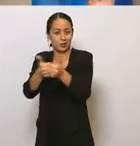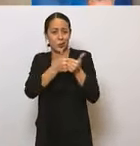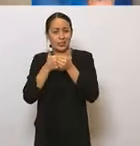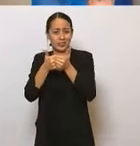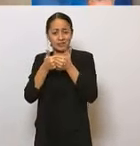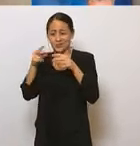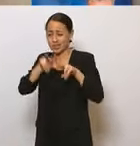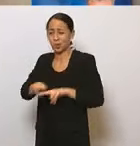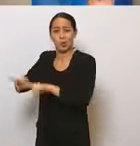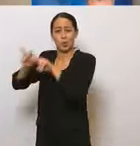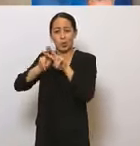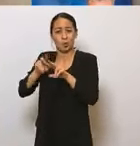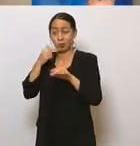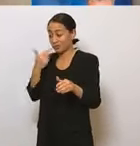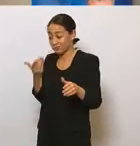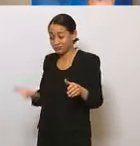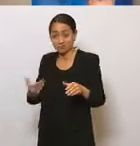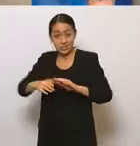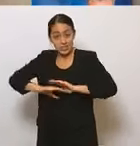Donc oui,